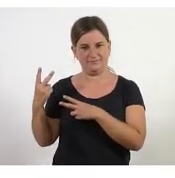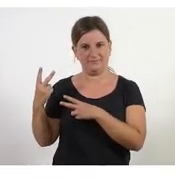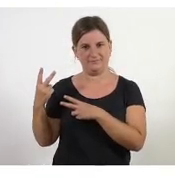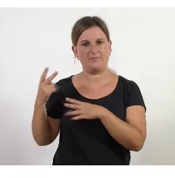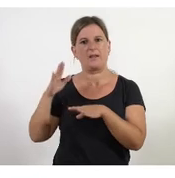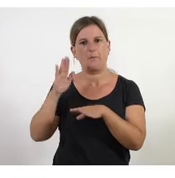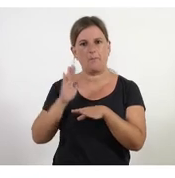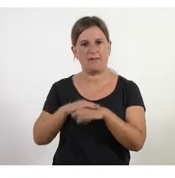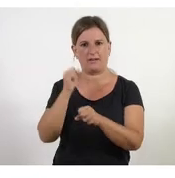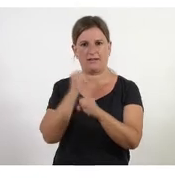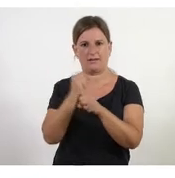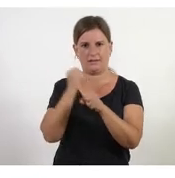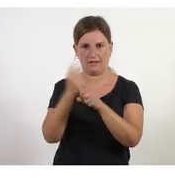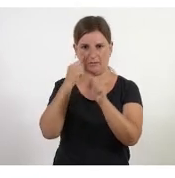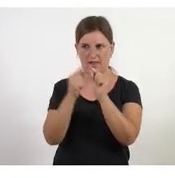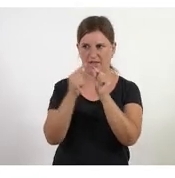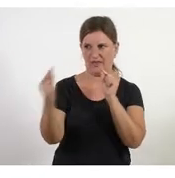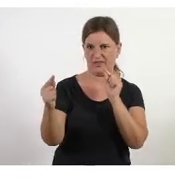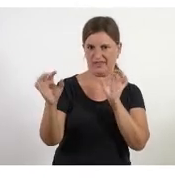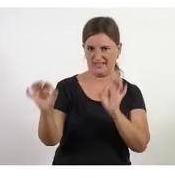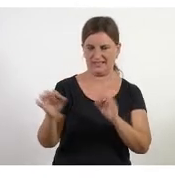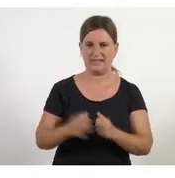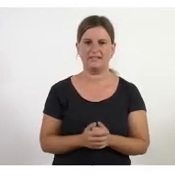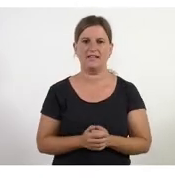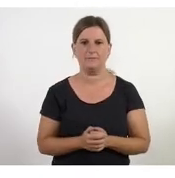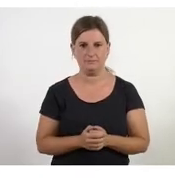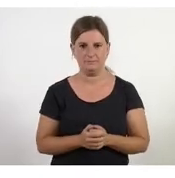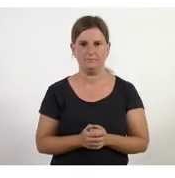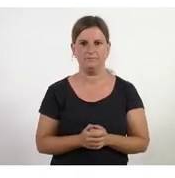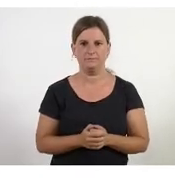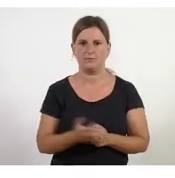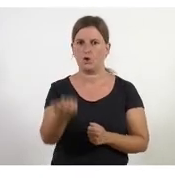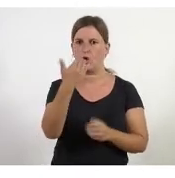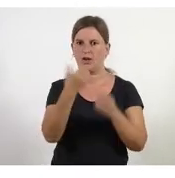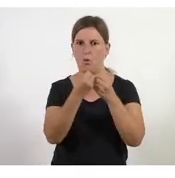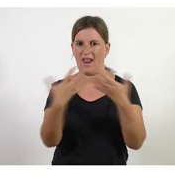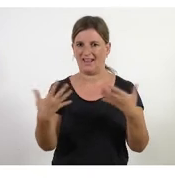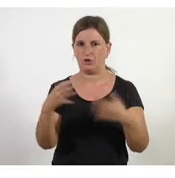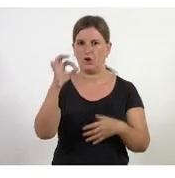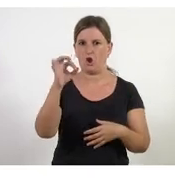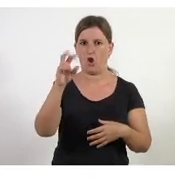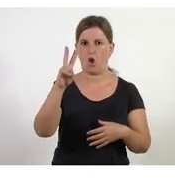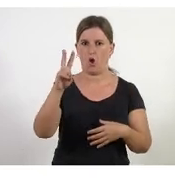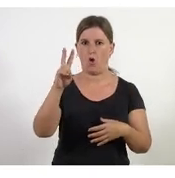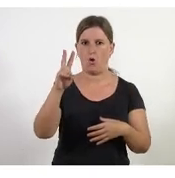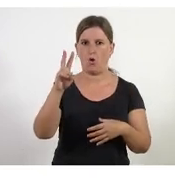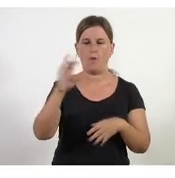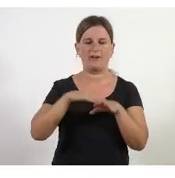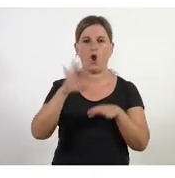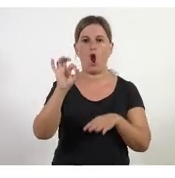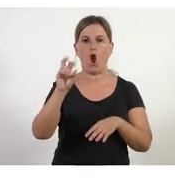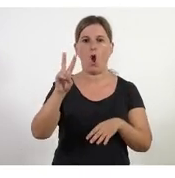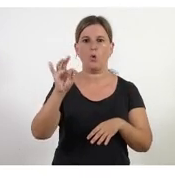per integrar-les en el nostre set d'eines de teletreball. Correu electrònic farem servir Outlook, per arxius al núvol farem